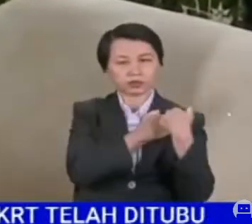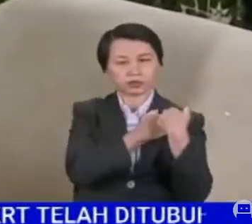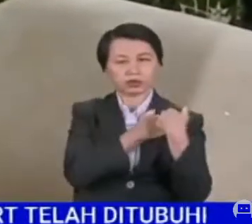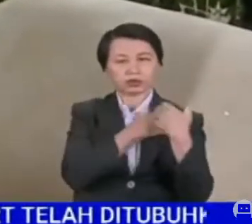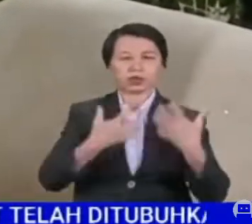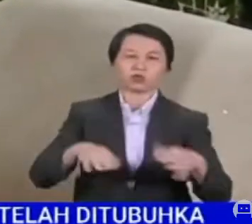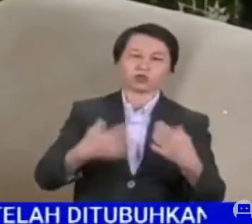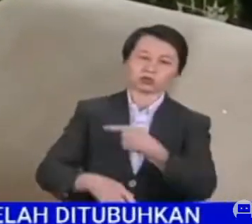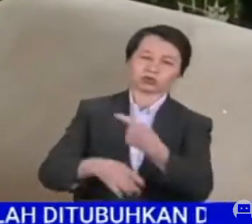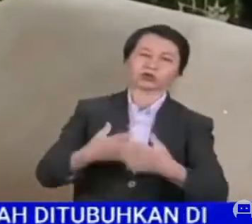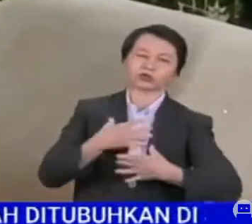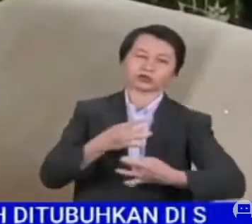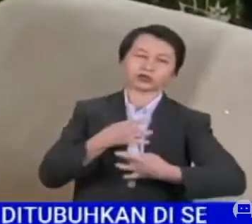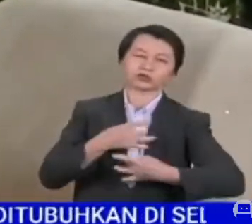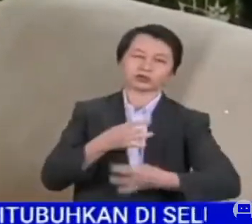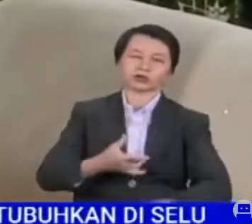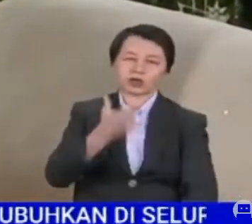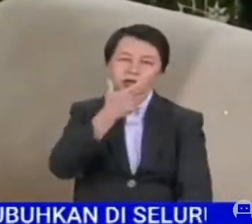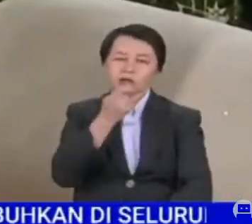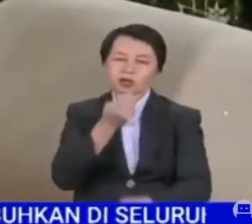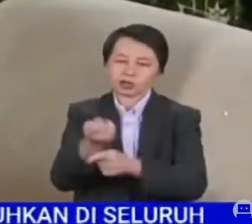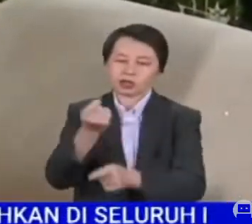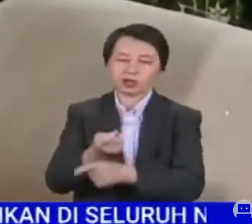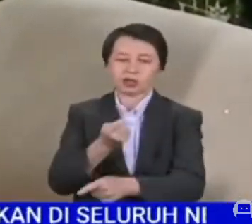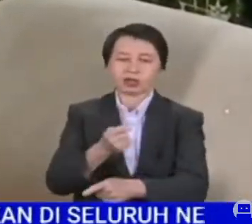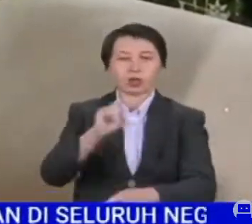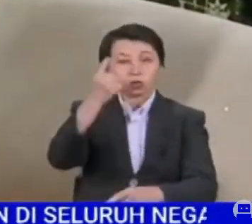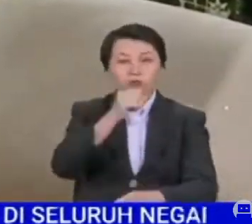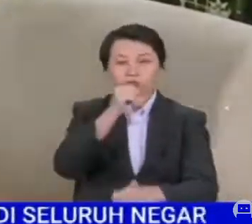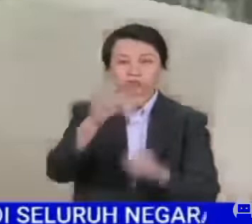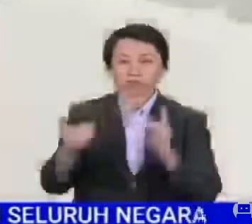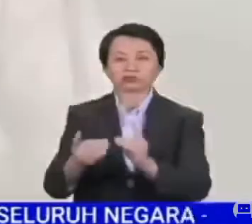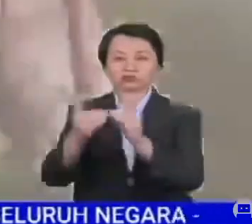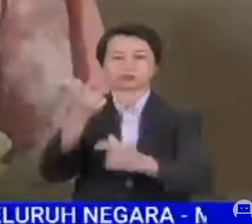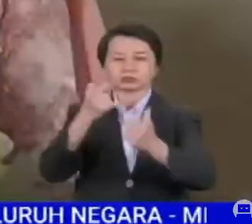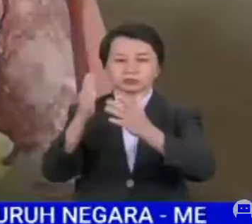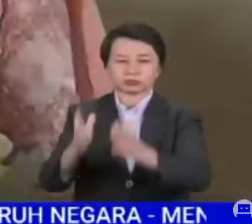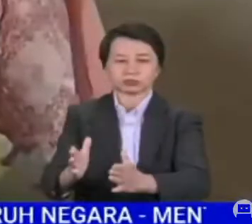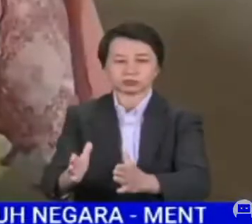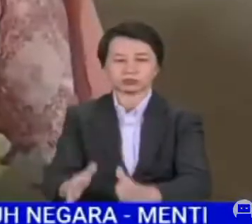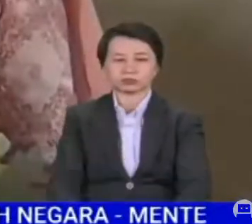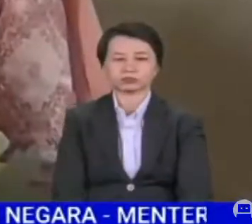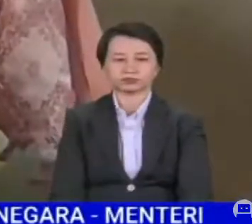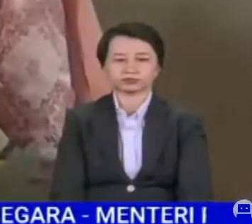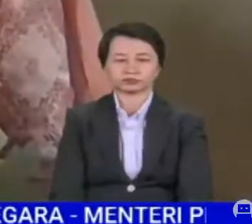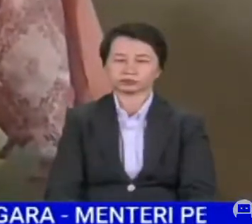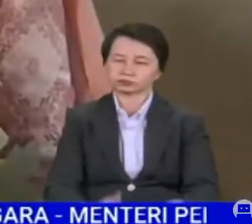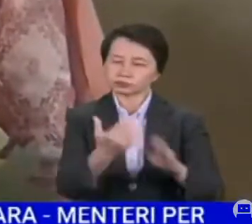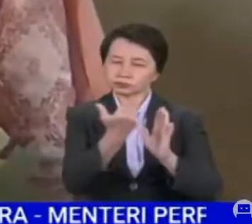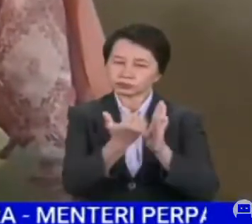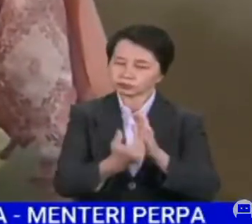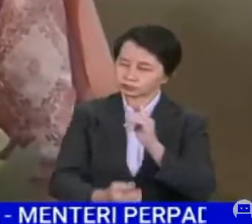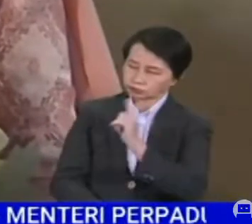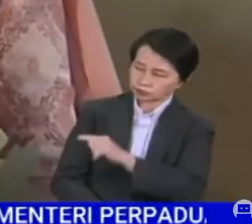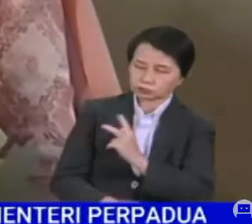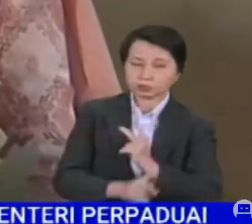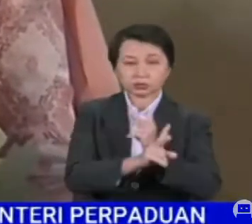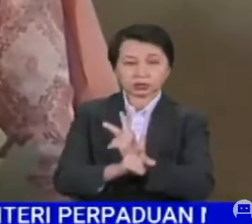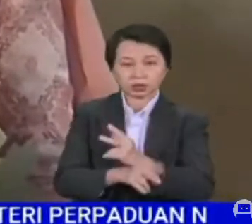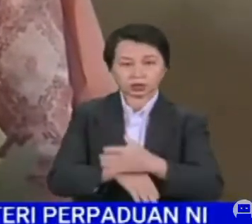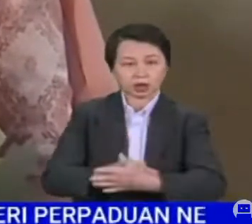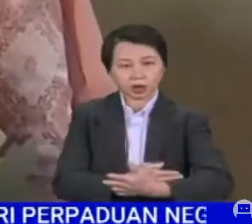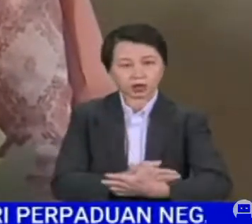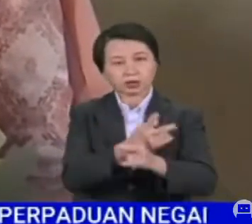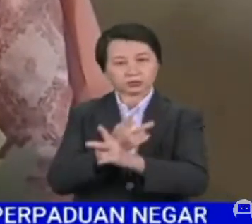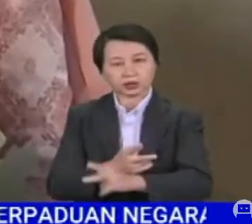memang suka lawak-lawak ni. Mami memang suka pelawak pun, cuma tak jumpalah pelawak. Tapi ciri-ciri bagaimana dia menjaga anak,